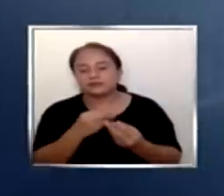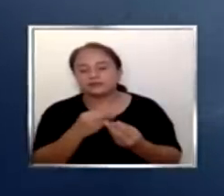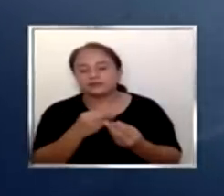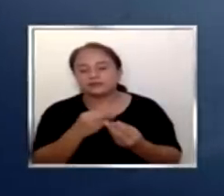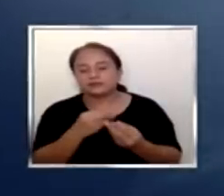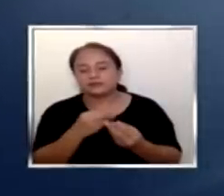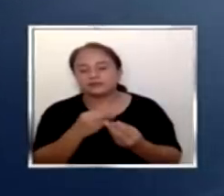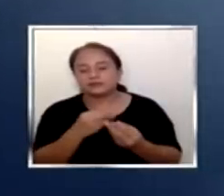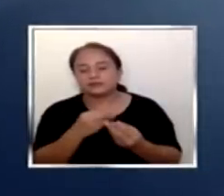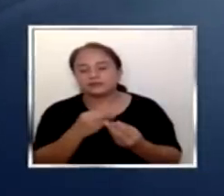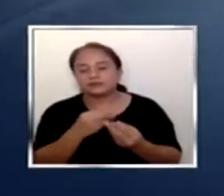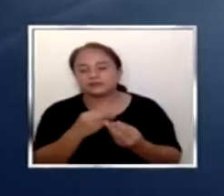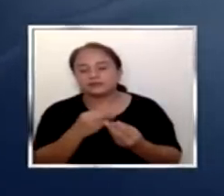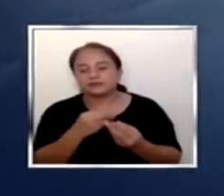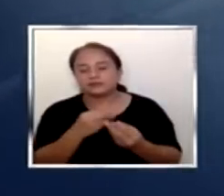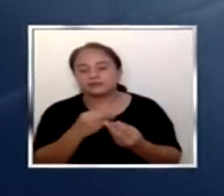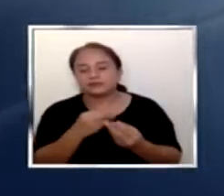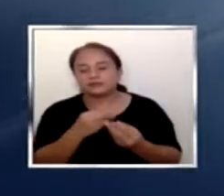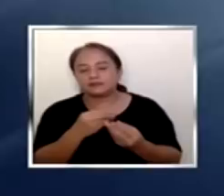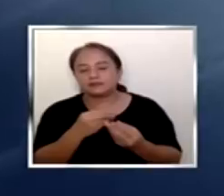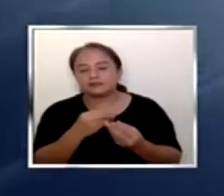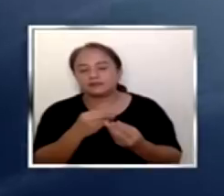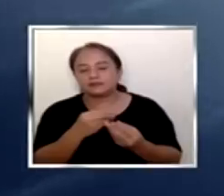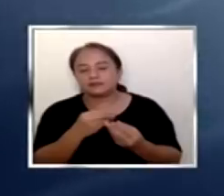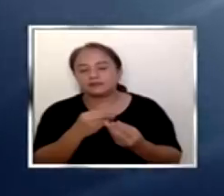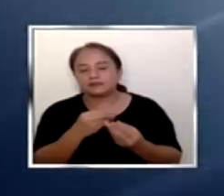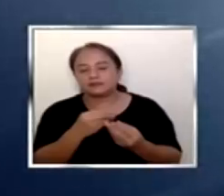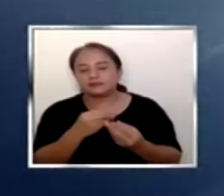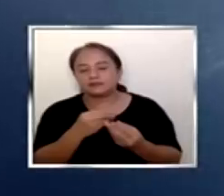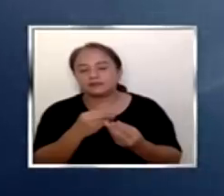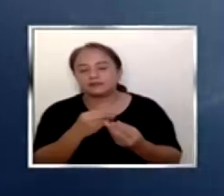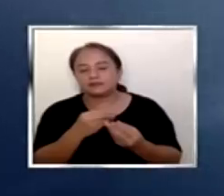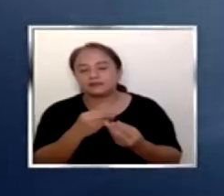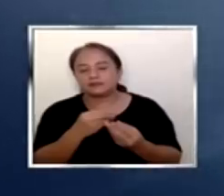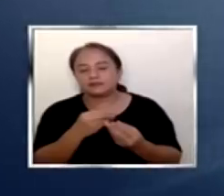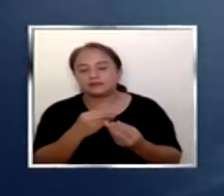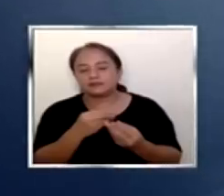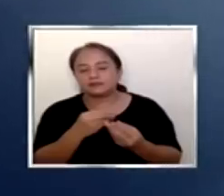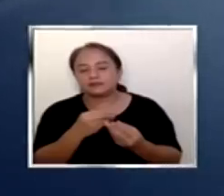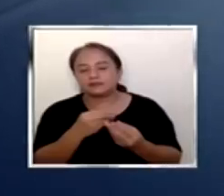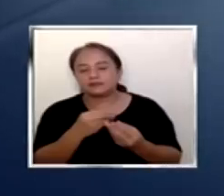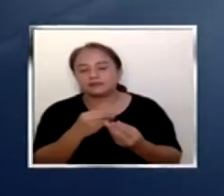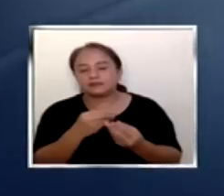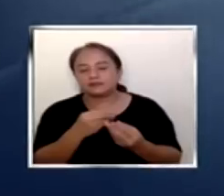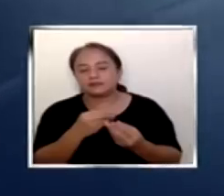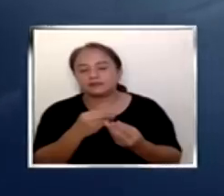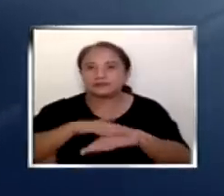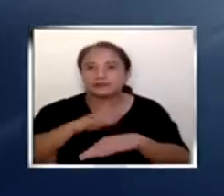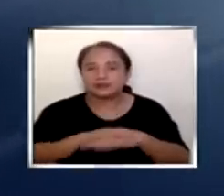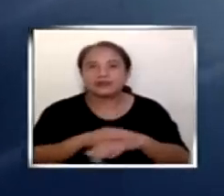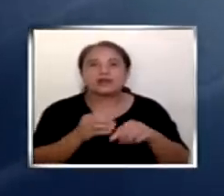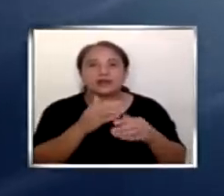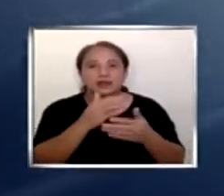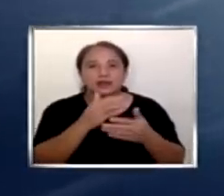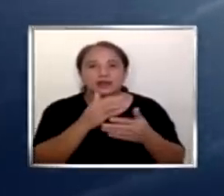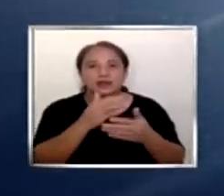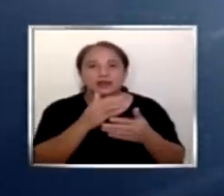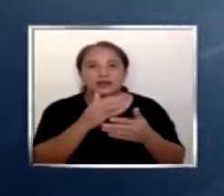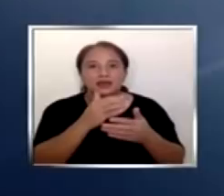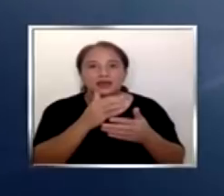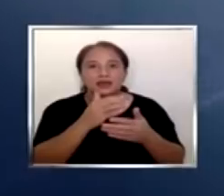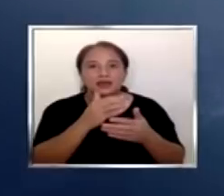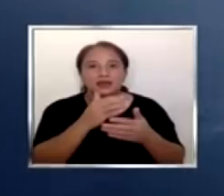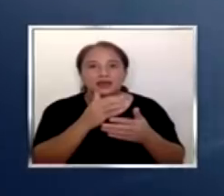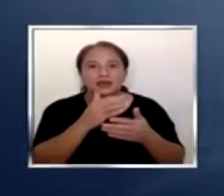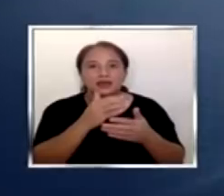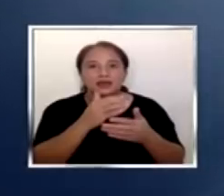May mga sinita na namang ilang batang maliligo sa nasa Zapote River sa Bacoor, Cavite. Bawal yan dahil nasa ilalim pa ng modified